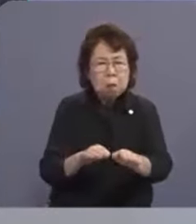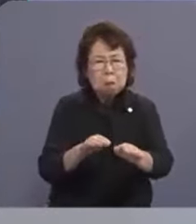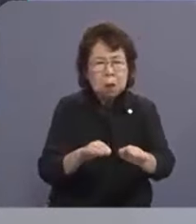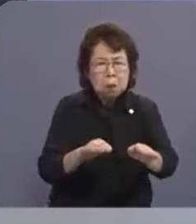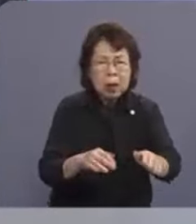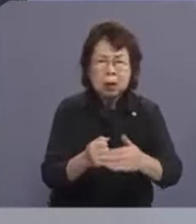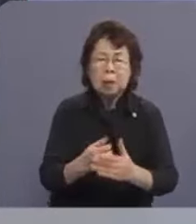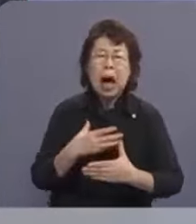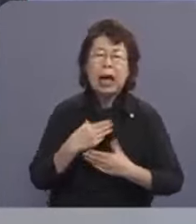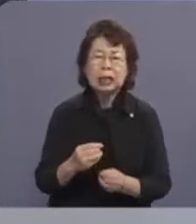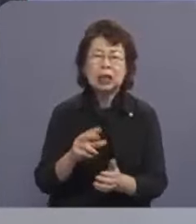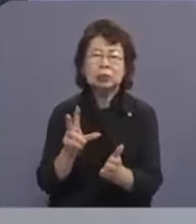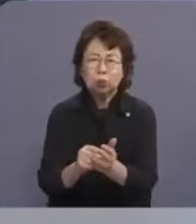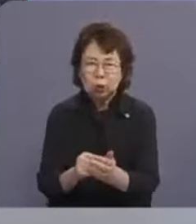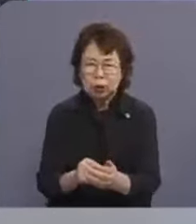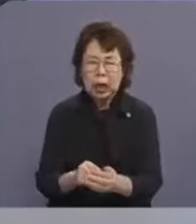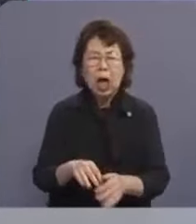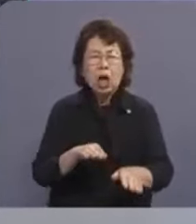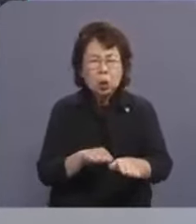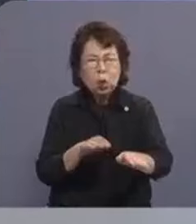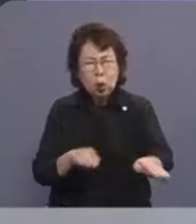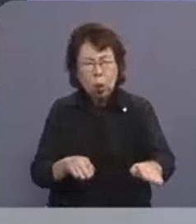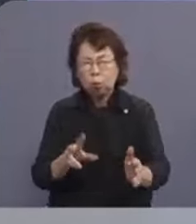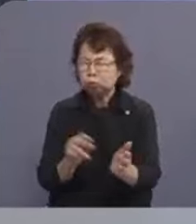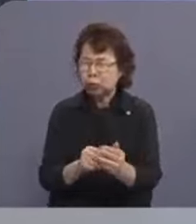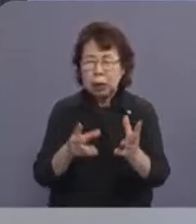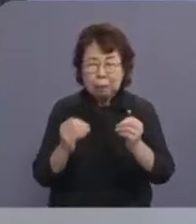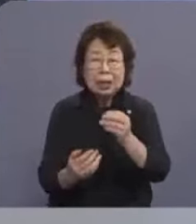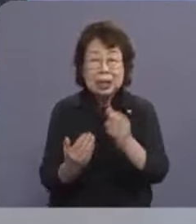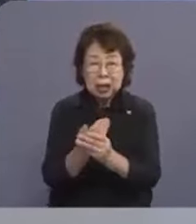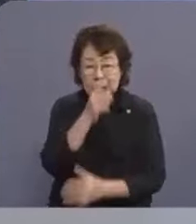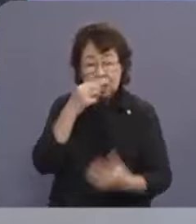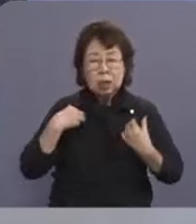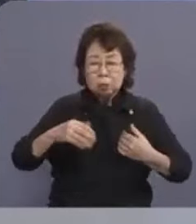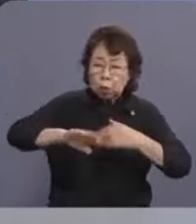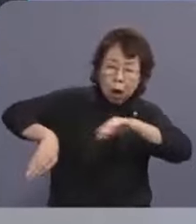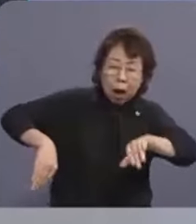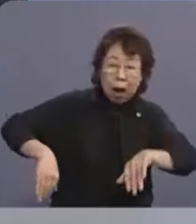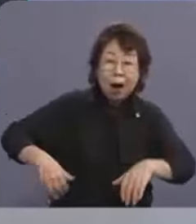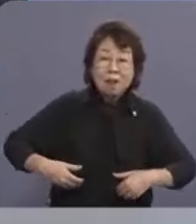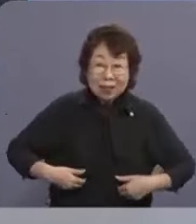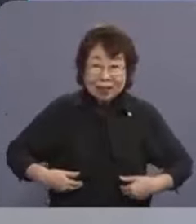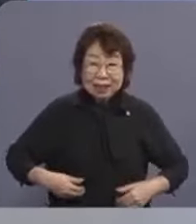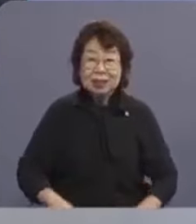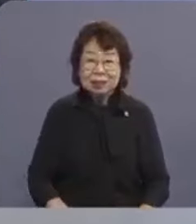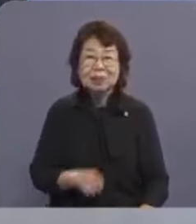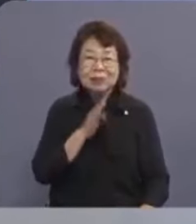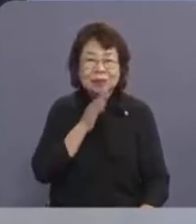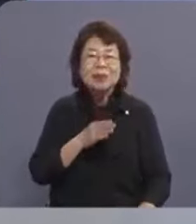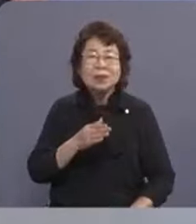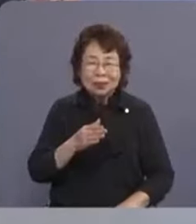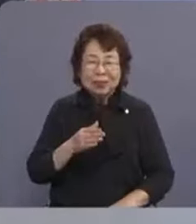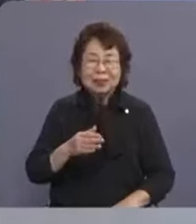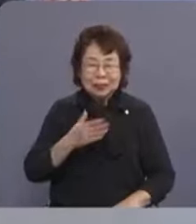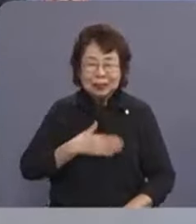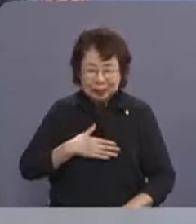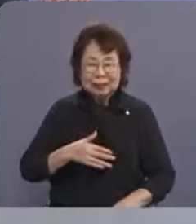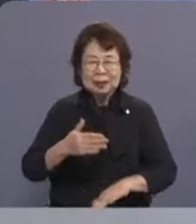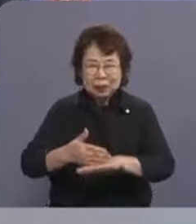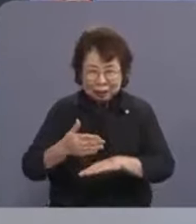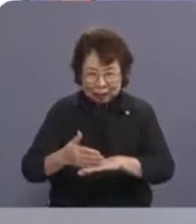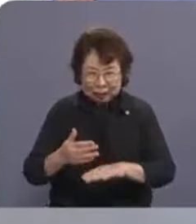그에 따른 안전 문제라든지 또 교통 체중 문제 이런 것들이 이제 정부가 나설 때가 된 듯 하다라는 거죠 말씀 여기까지 듣겠습니다